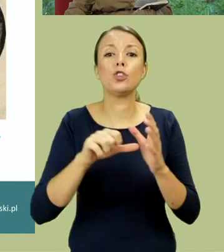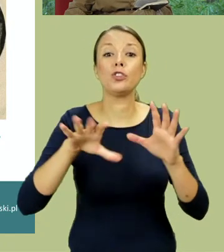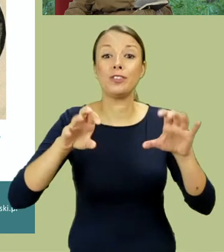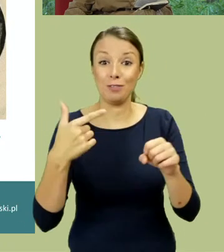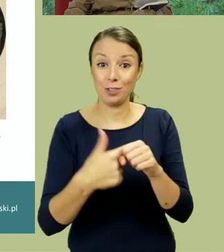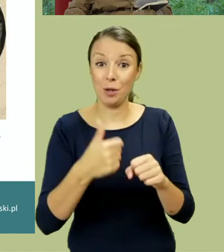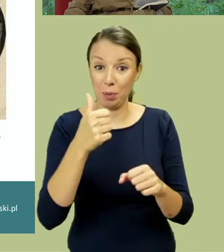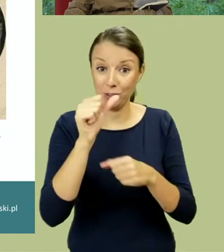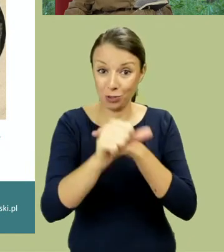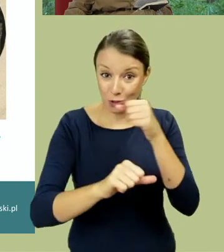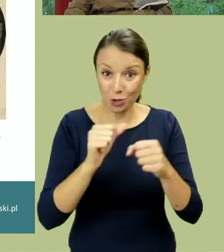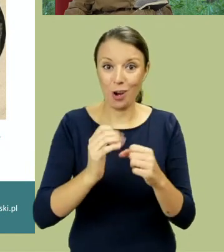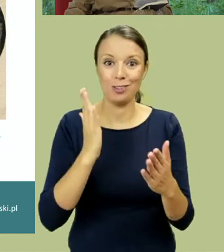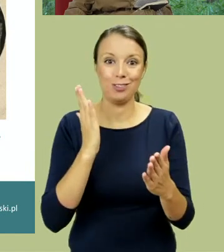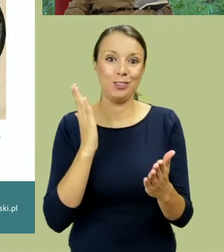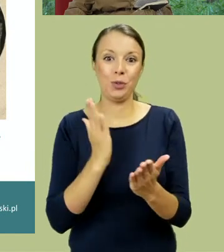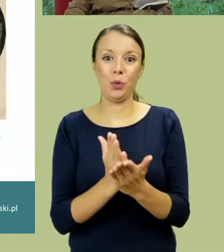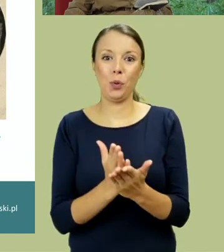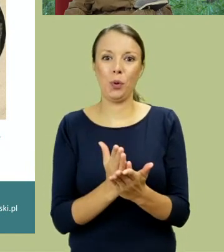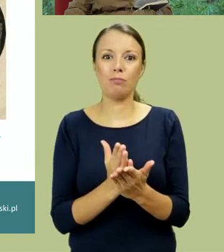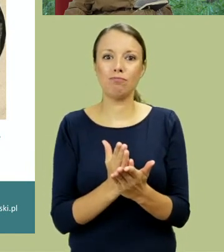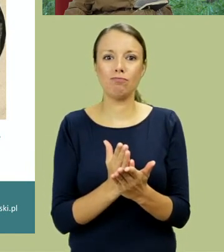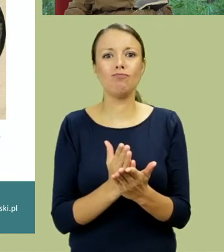1921 roku no,